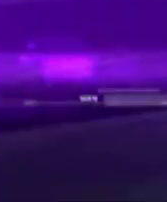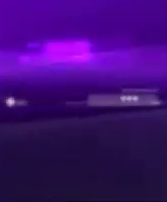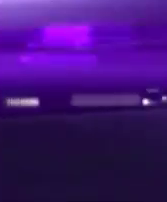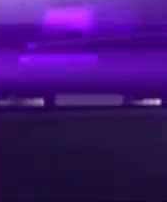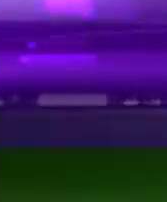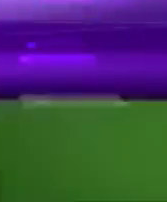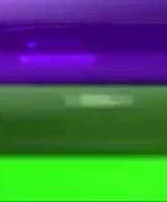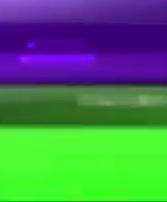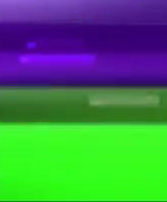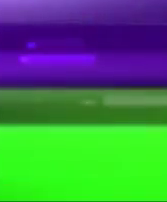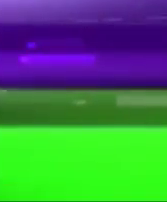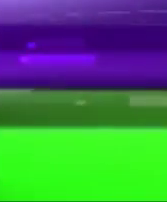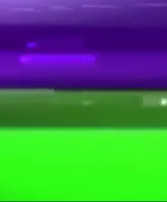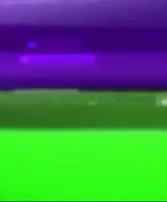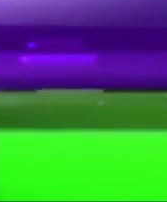Дякую!